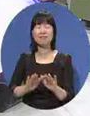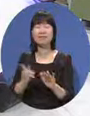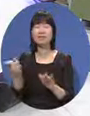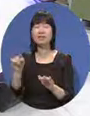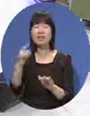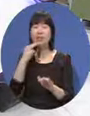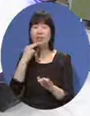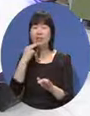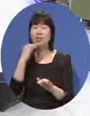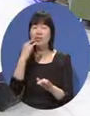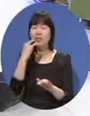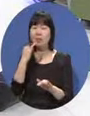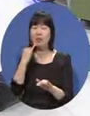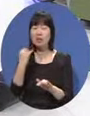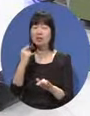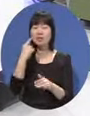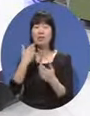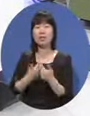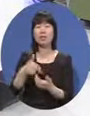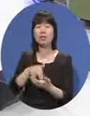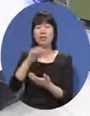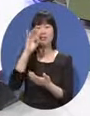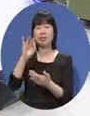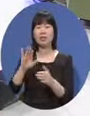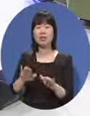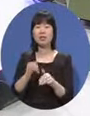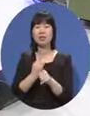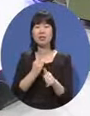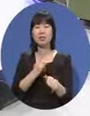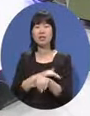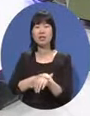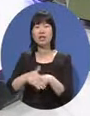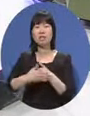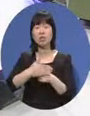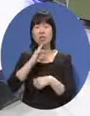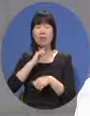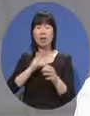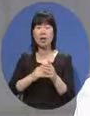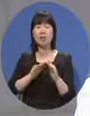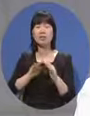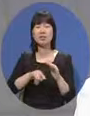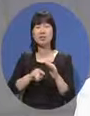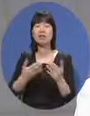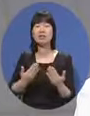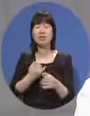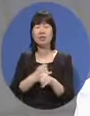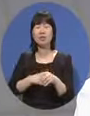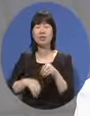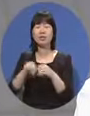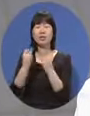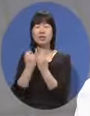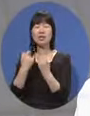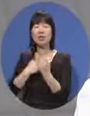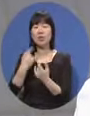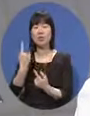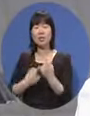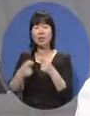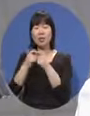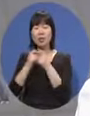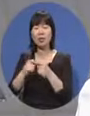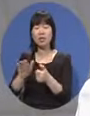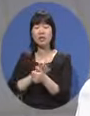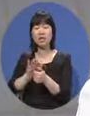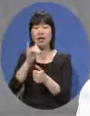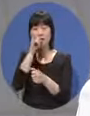평은 저희는 약간 반대의 경우 인데요 남편이 되게 잘 도와 주지만 이래요 그래요 오히려 여자인 저보다 더 꼼꼼하게